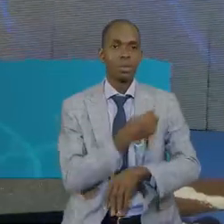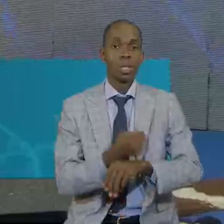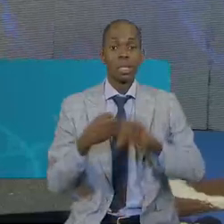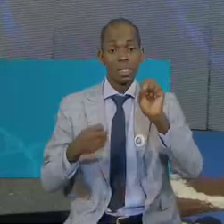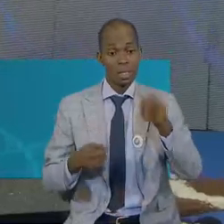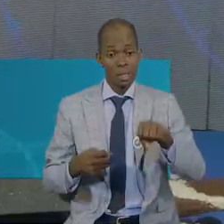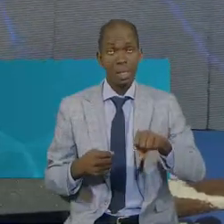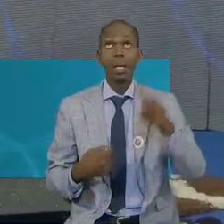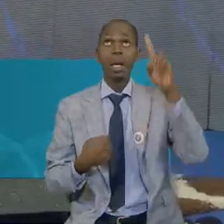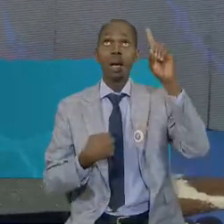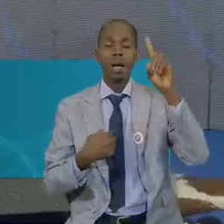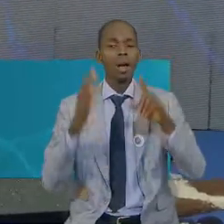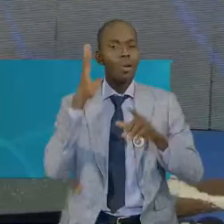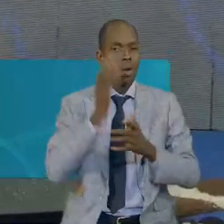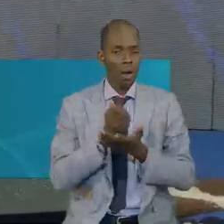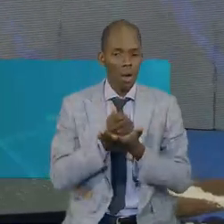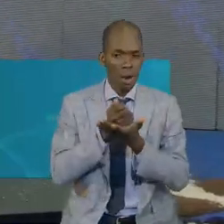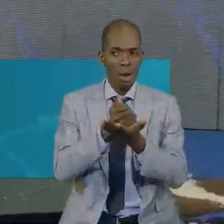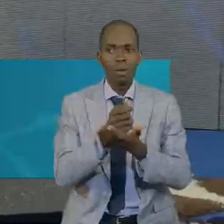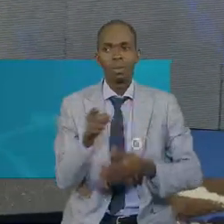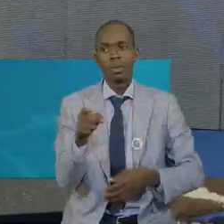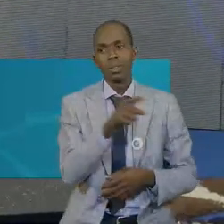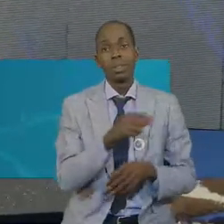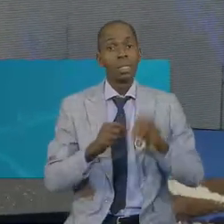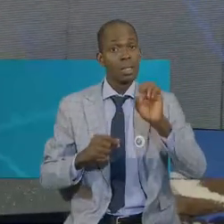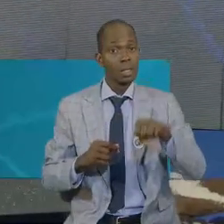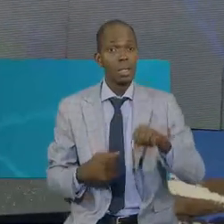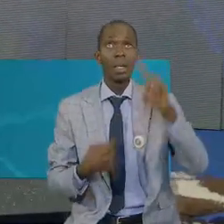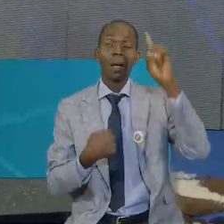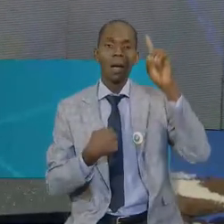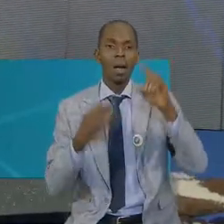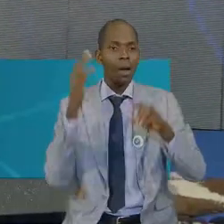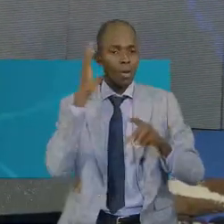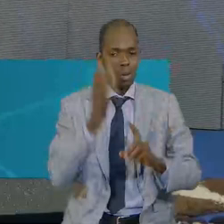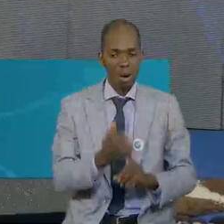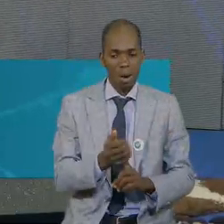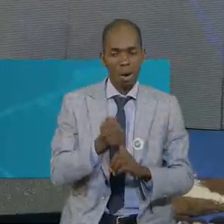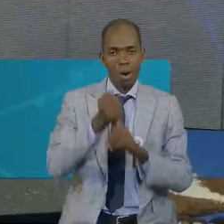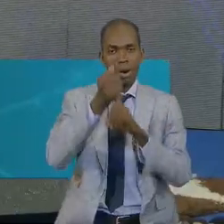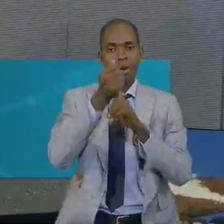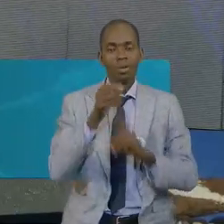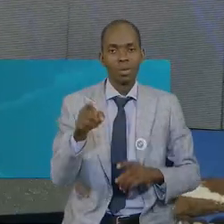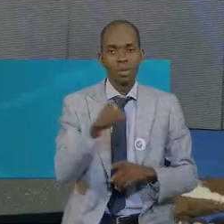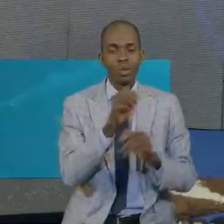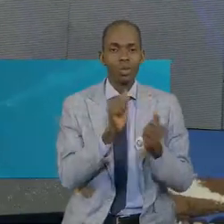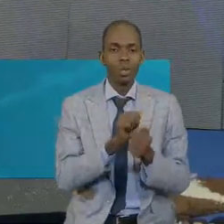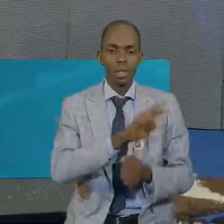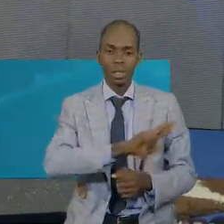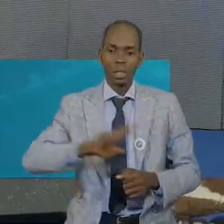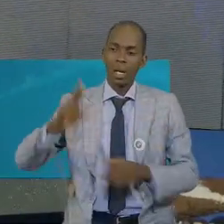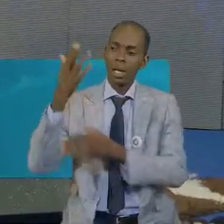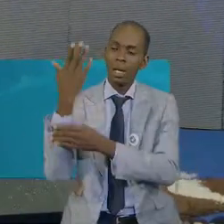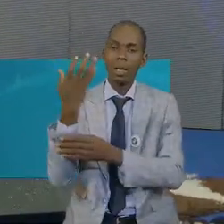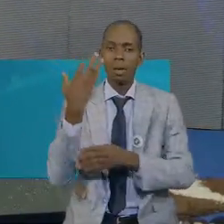will help thee. Je viens à ton secours. Yeah, I will uphold thee with the right hand of my righteousness. Je